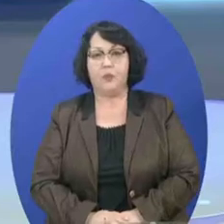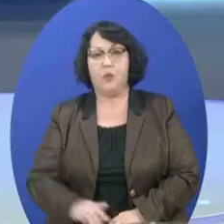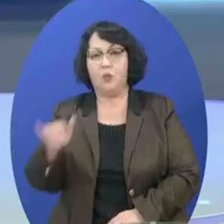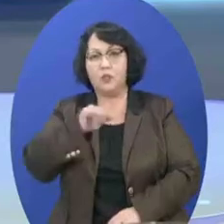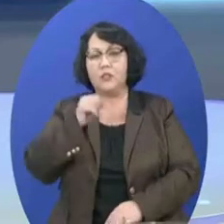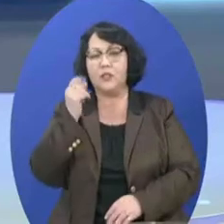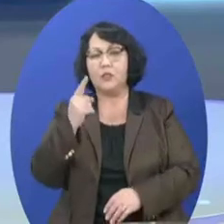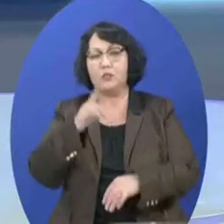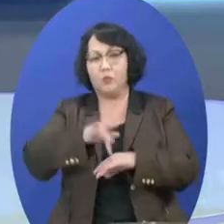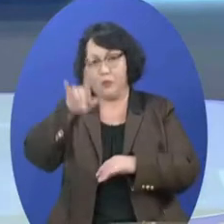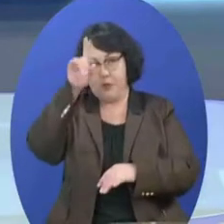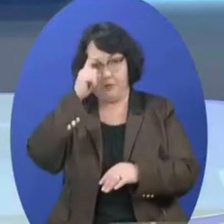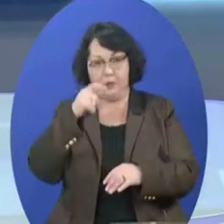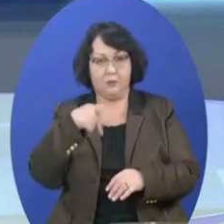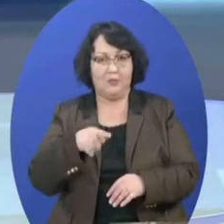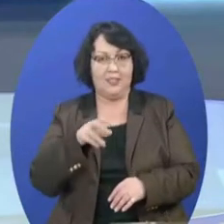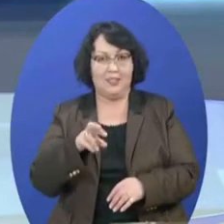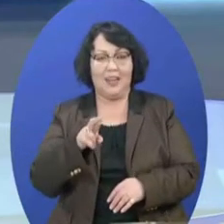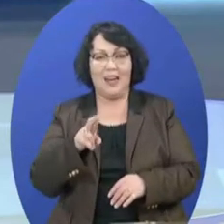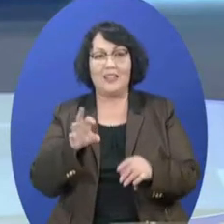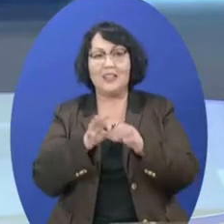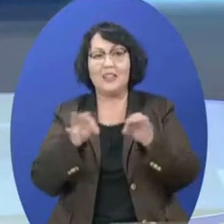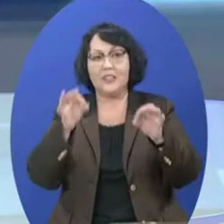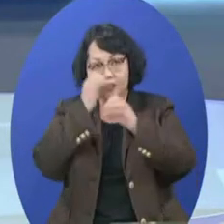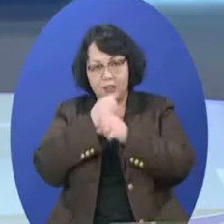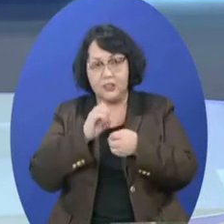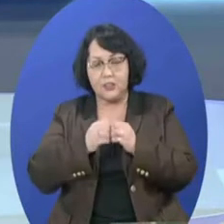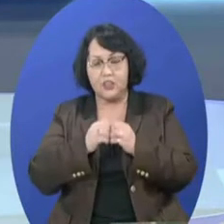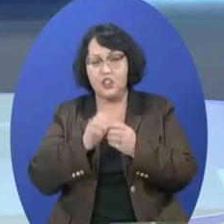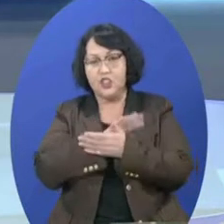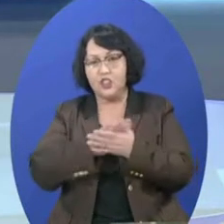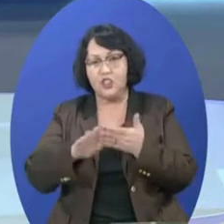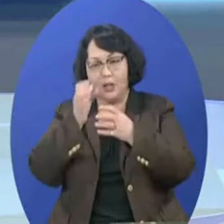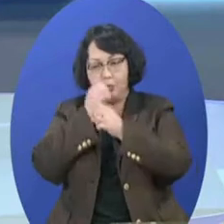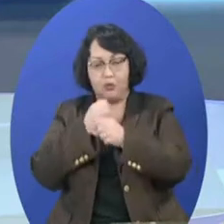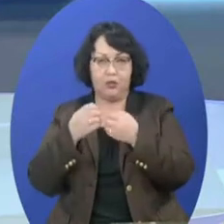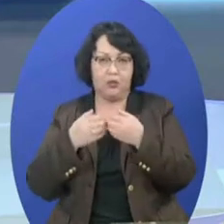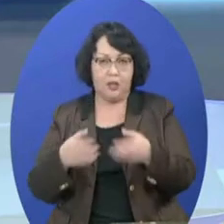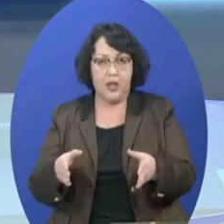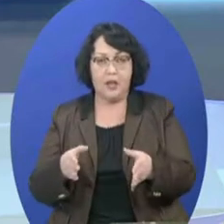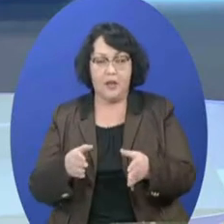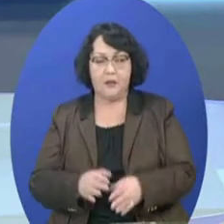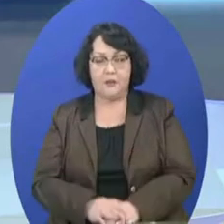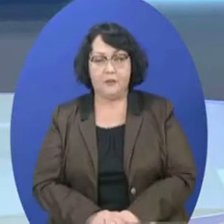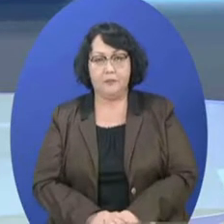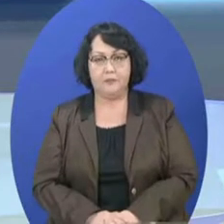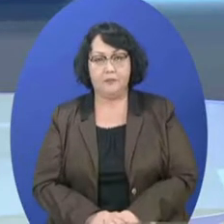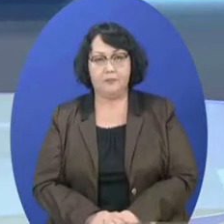Улсын 1-р төв эмнэлэгт PCR шинжилгээ хийх молекул биологийн лаборатори шинээр байгуулж ашиглалтанд оруулаа.